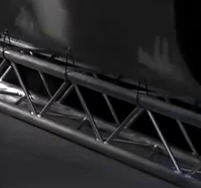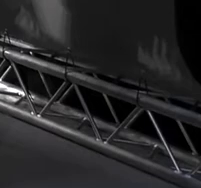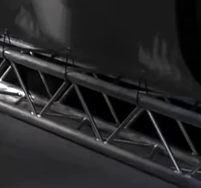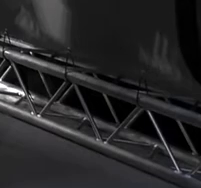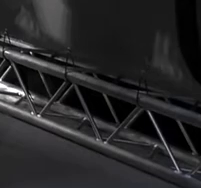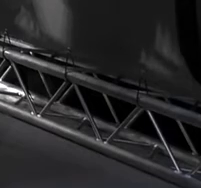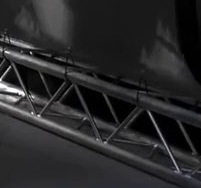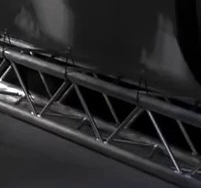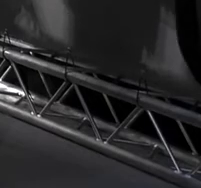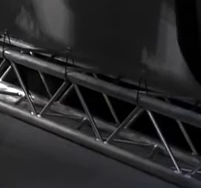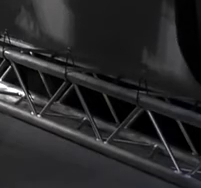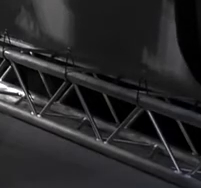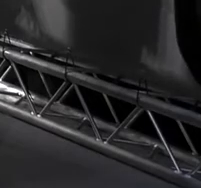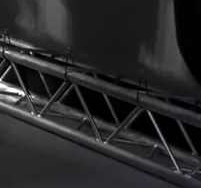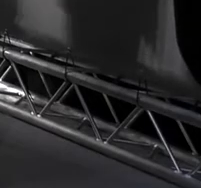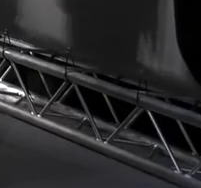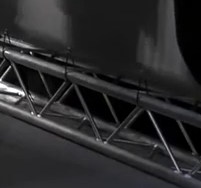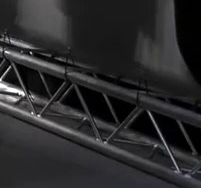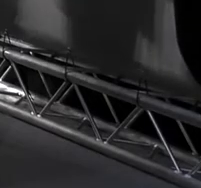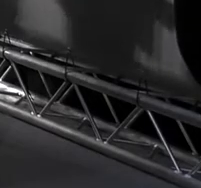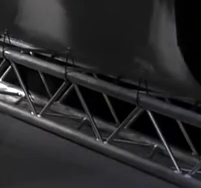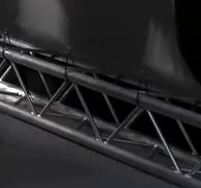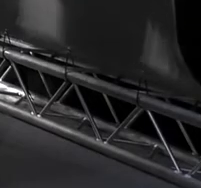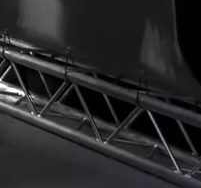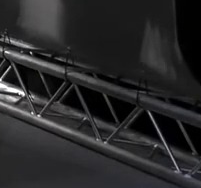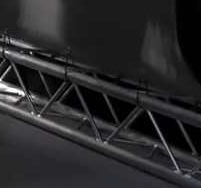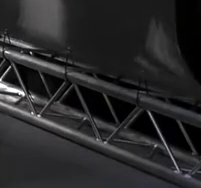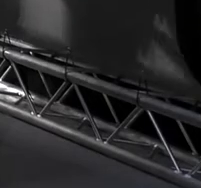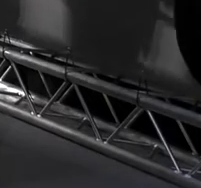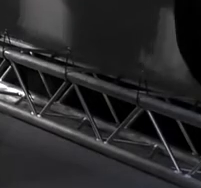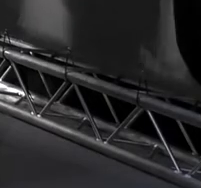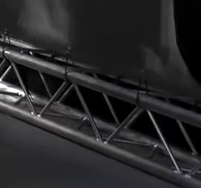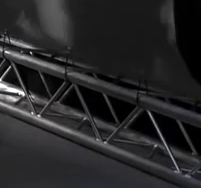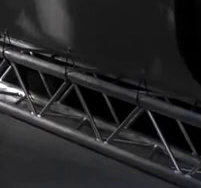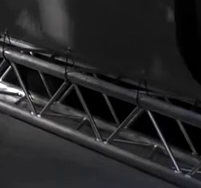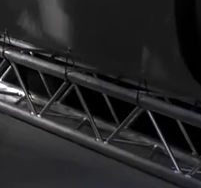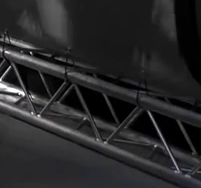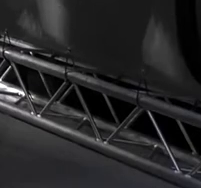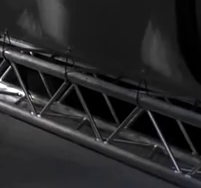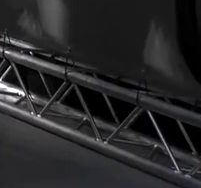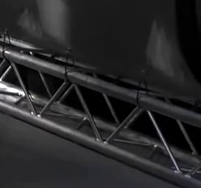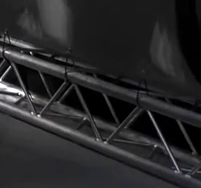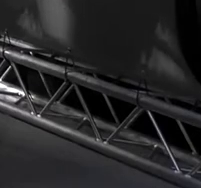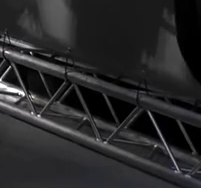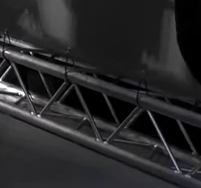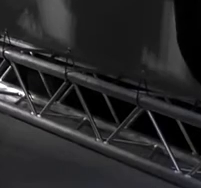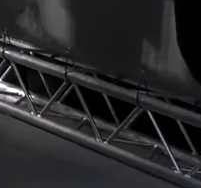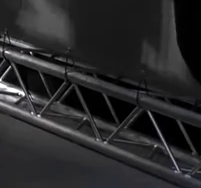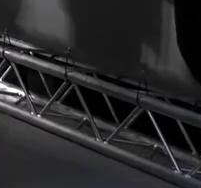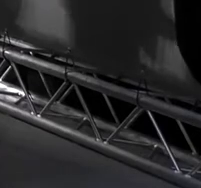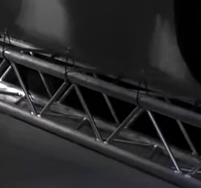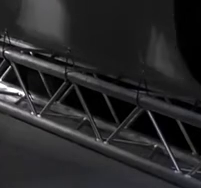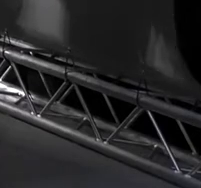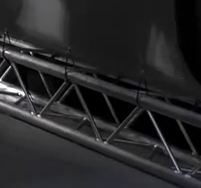Umar Mohamed, Gerard Opazo Porcar, Nil Palau Bertran,